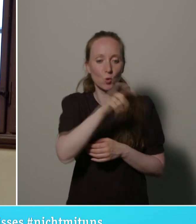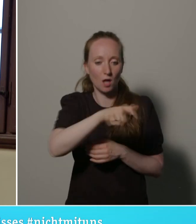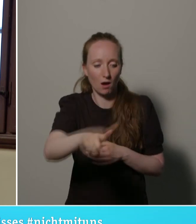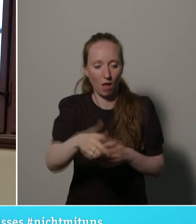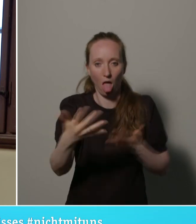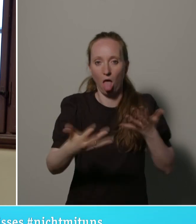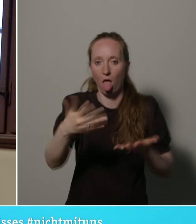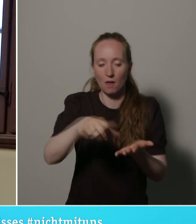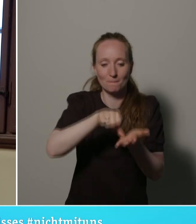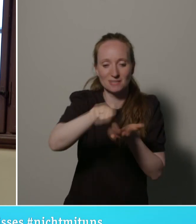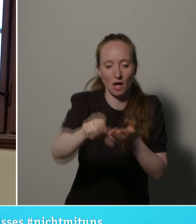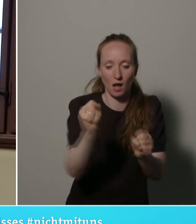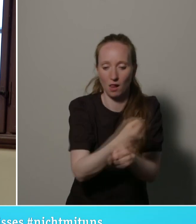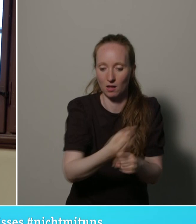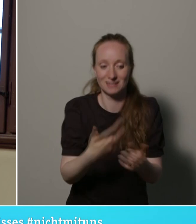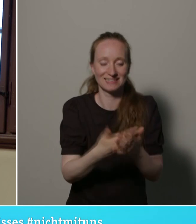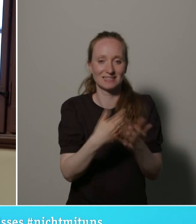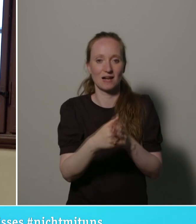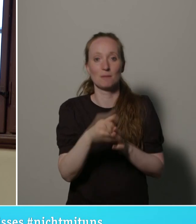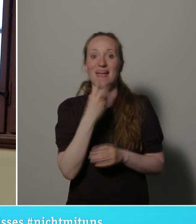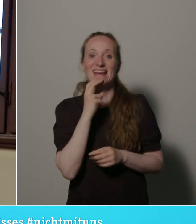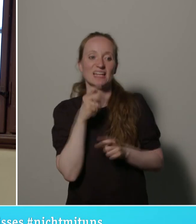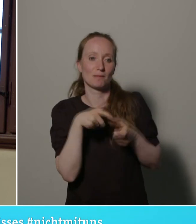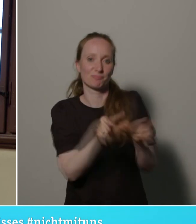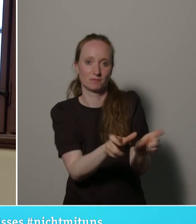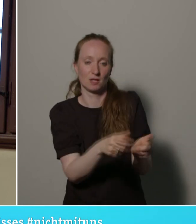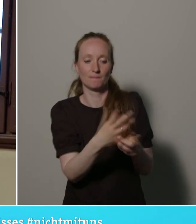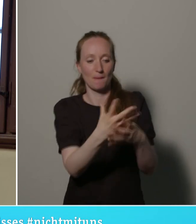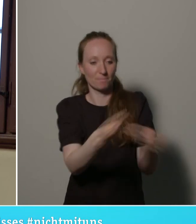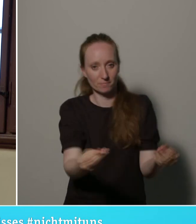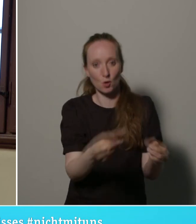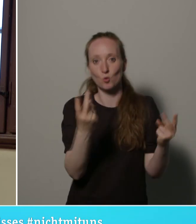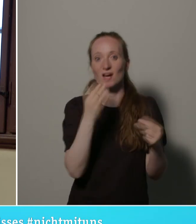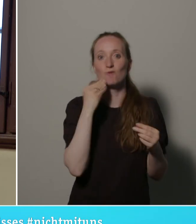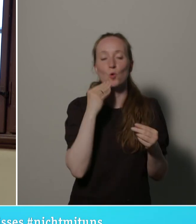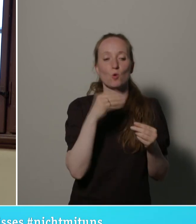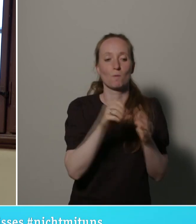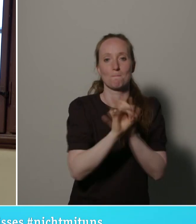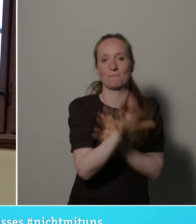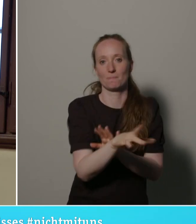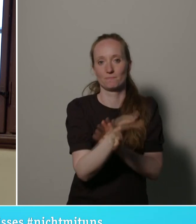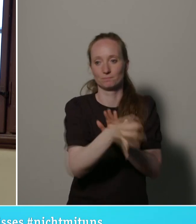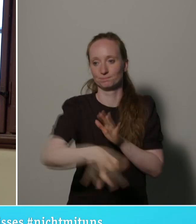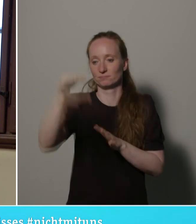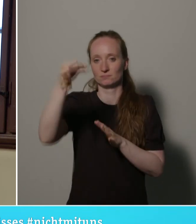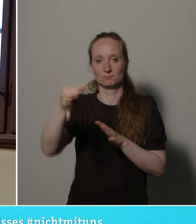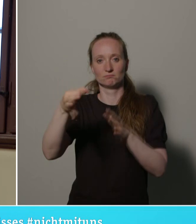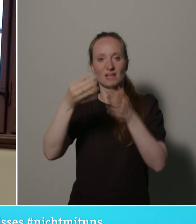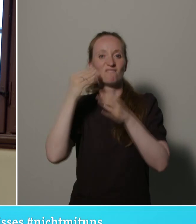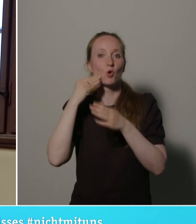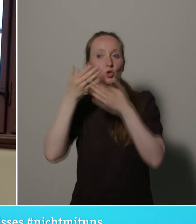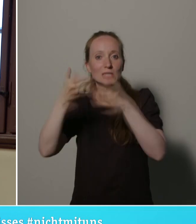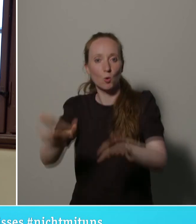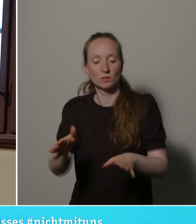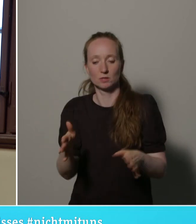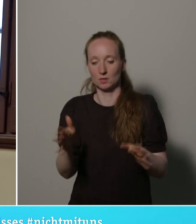der unverschuldeten Situation mit Energiesperren belegt wird oder wohnungslos wird. Das ist ein Ansinnen, wo ich auch sehr dankbar bin,